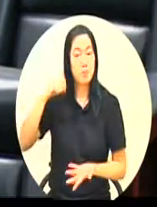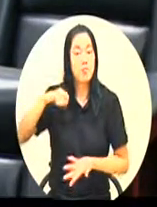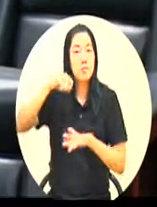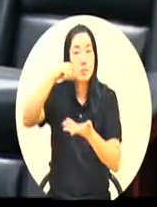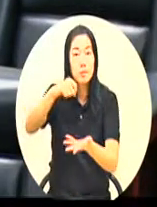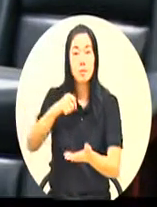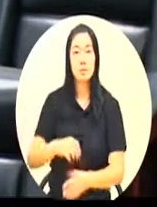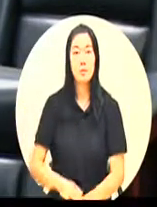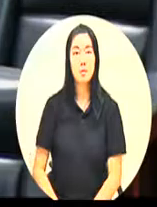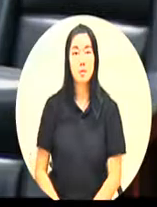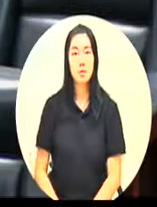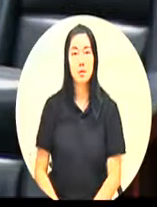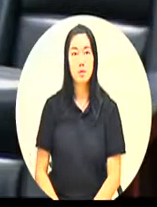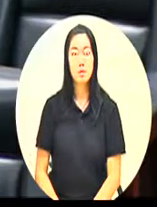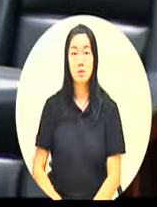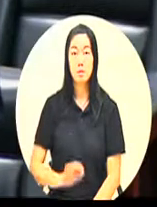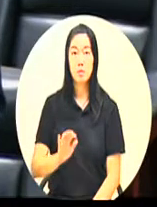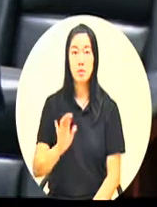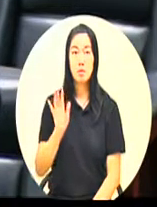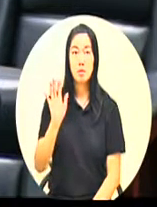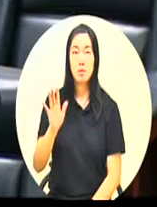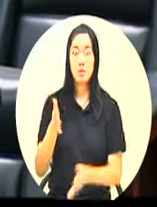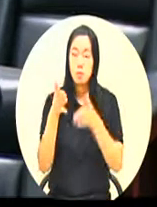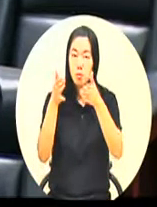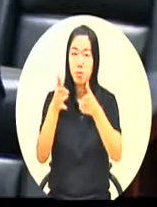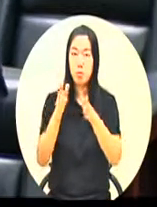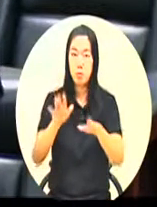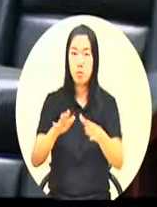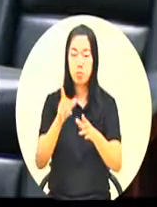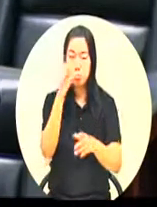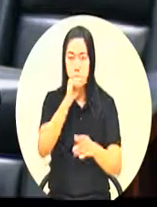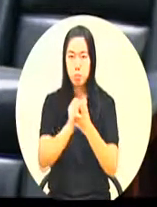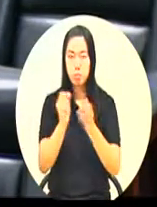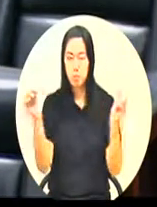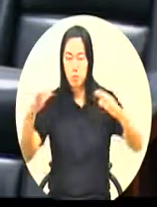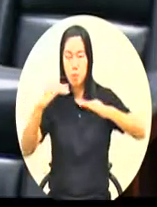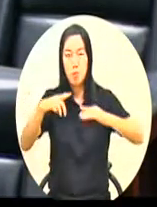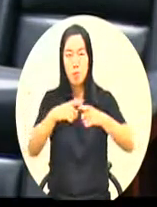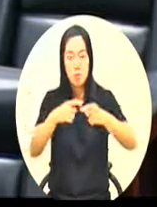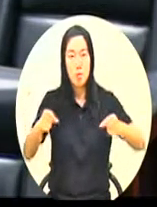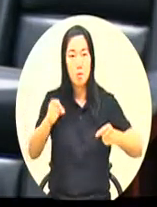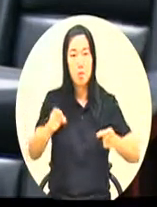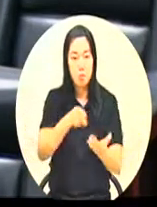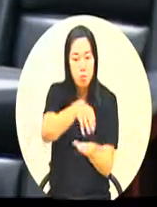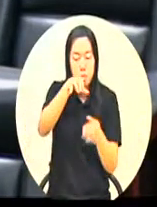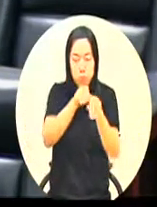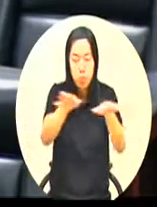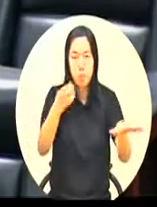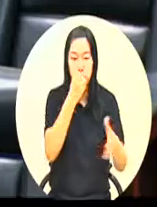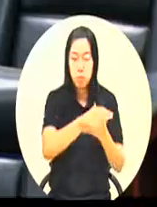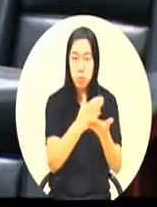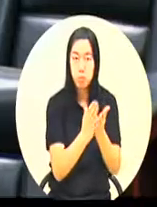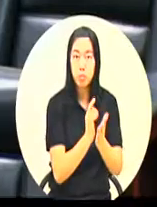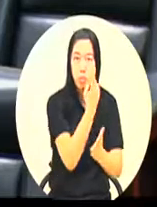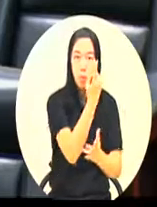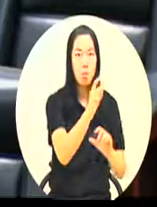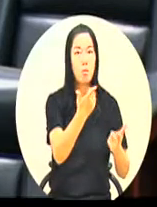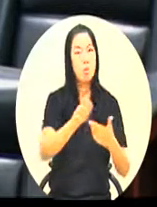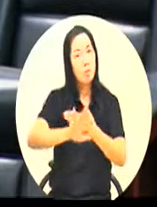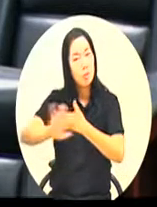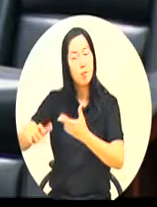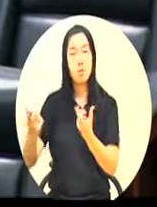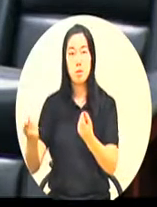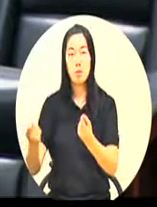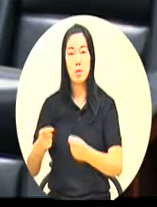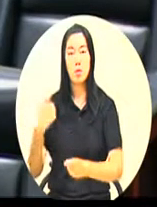本，其实不只针对最近大家一直在关注的所谓的日本核灾地区的食品，所以我们民进党团提出来的版本是